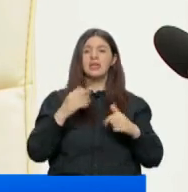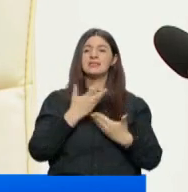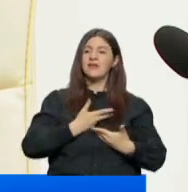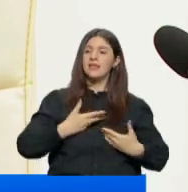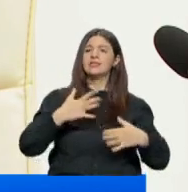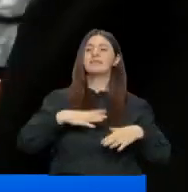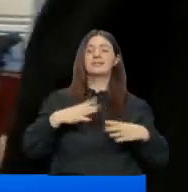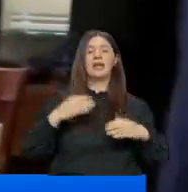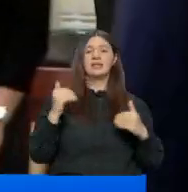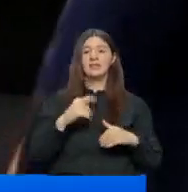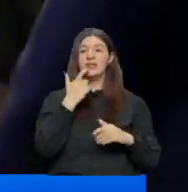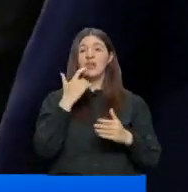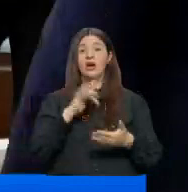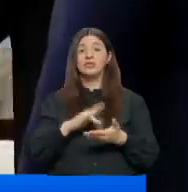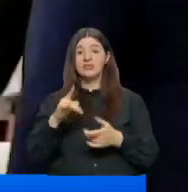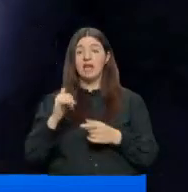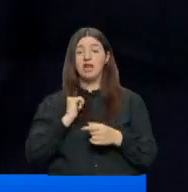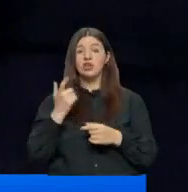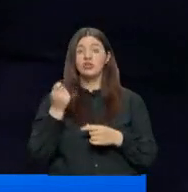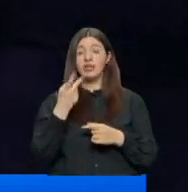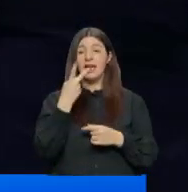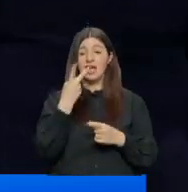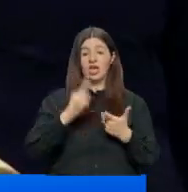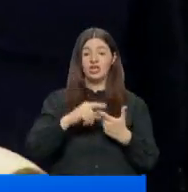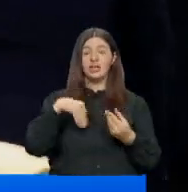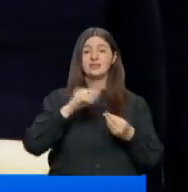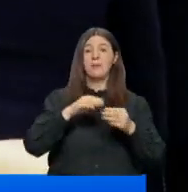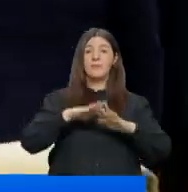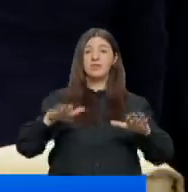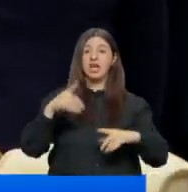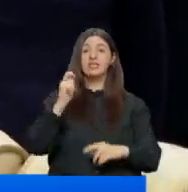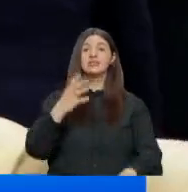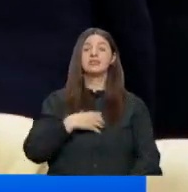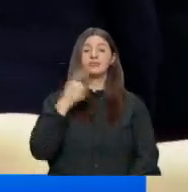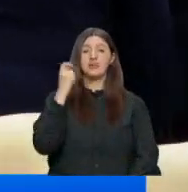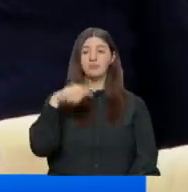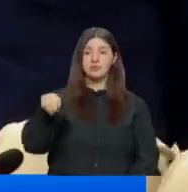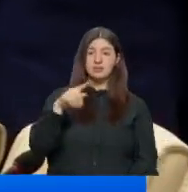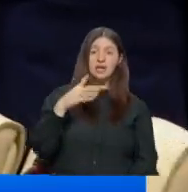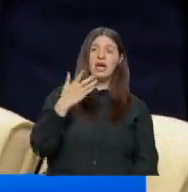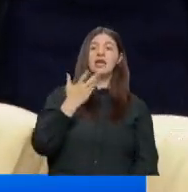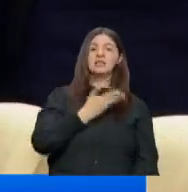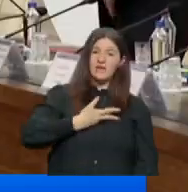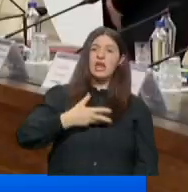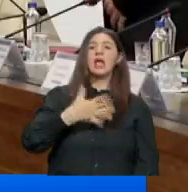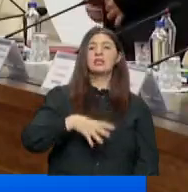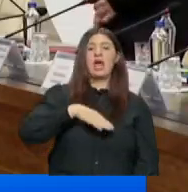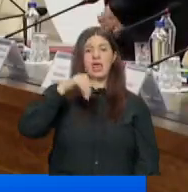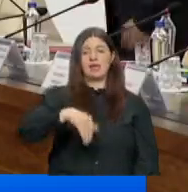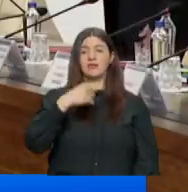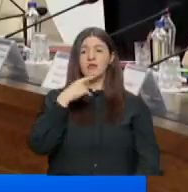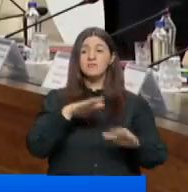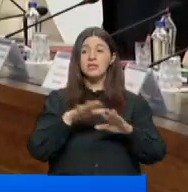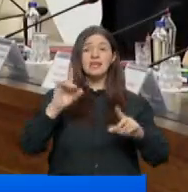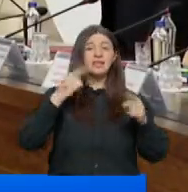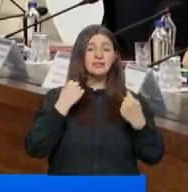severek, isteyerek geldik. Yıl ortasında asgari ücrete ikinci zam masasına işveren temsilcisi severek isteyerek geldik dedi.